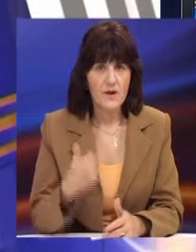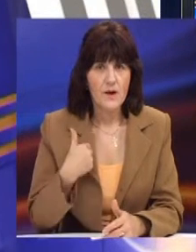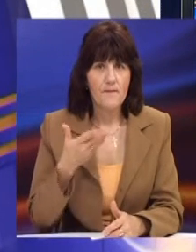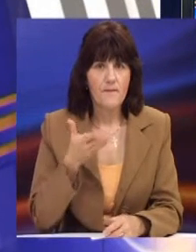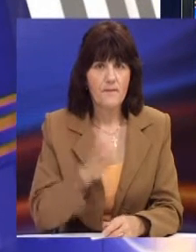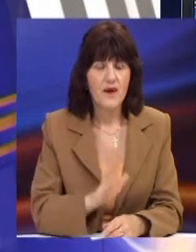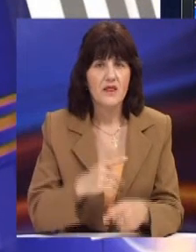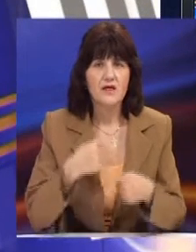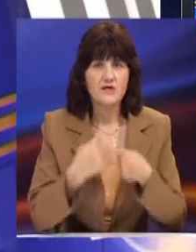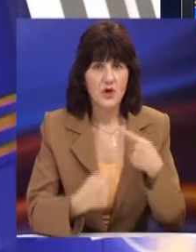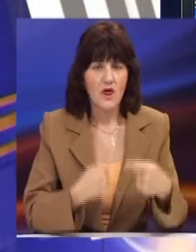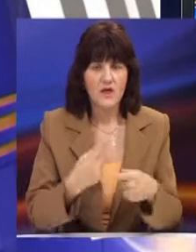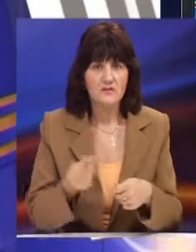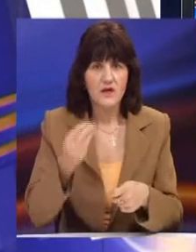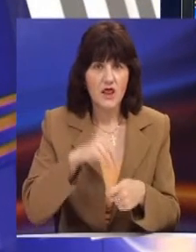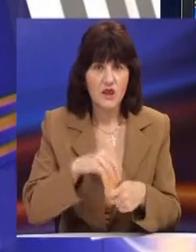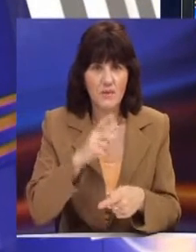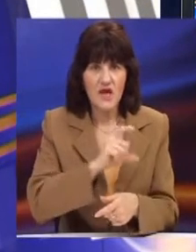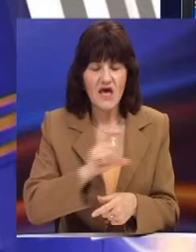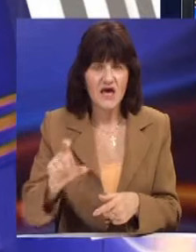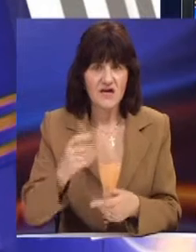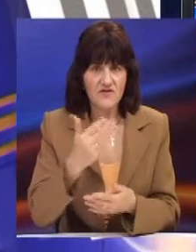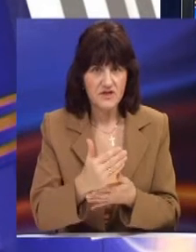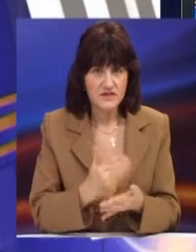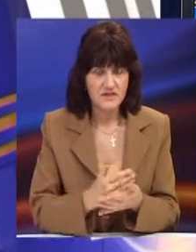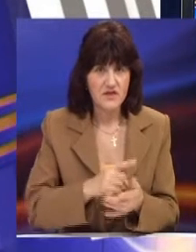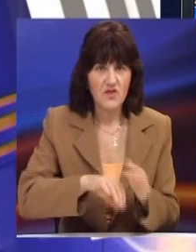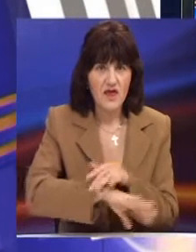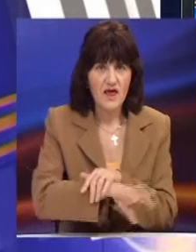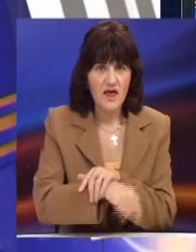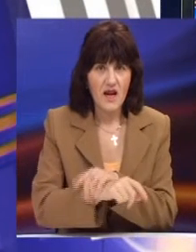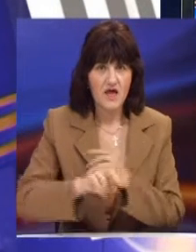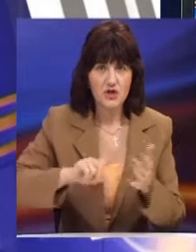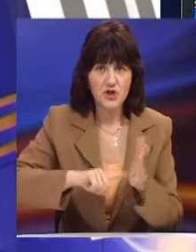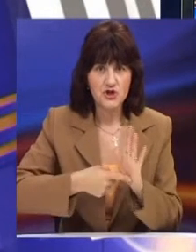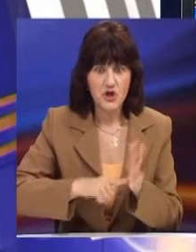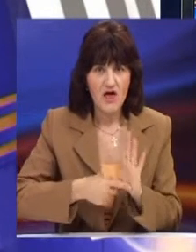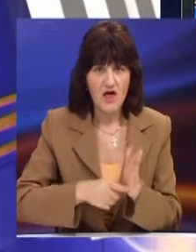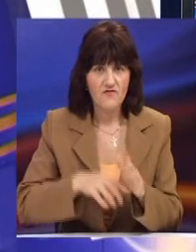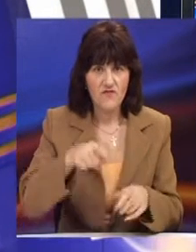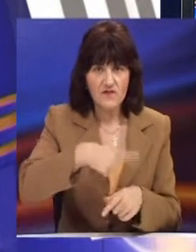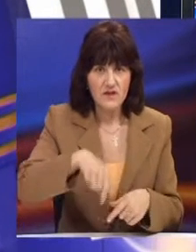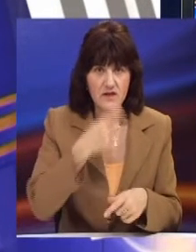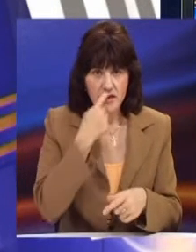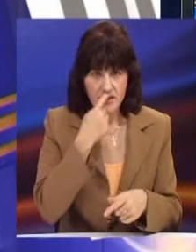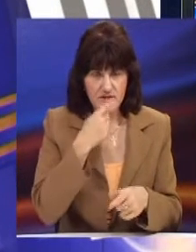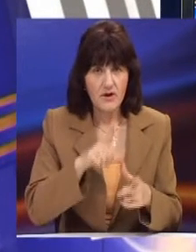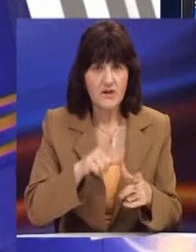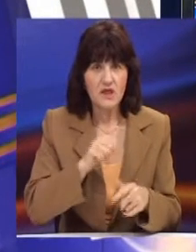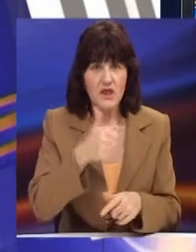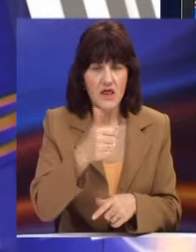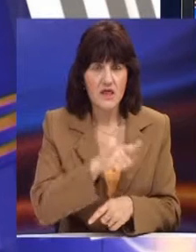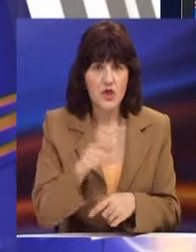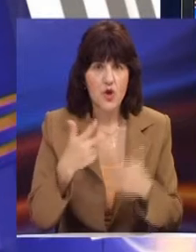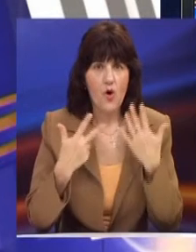Predloženim izmenama i dopunama Krivičnog zakona za krađu šrafova, šahti, saobraćajnih znakova, kablova preti kazna od